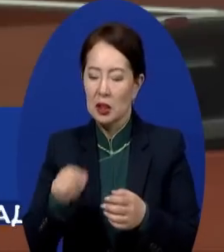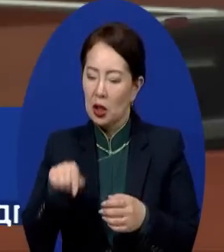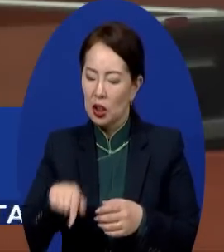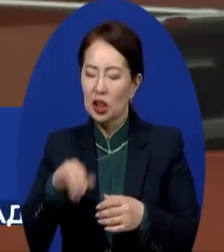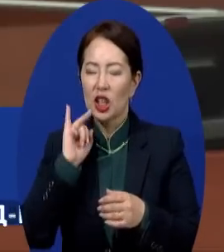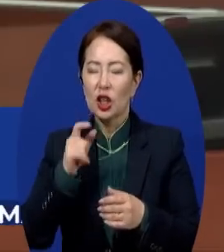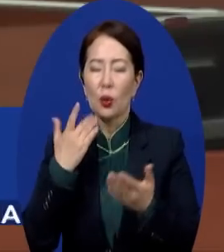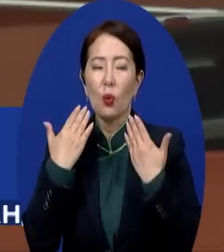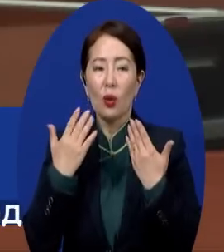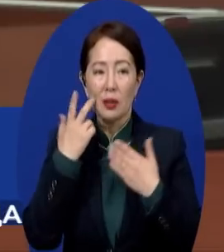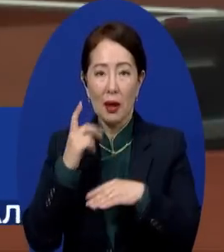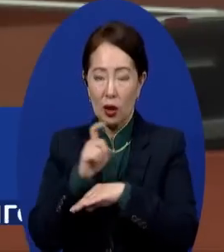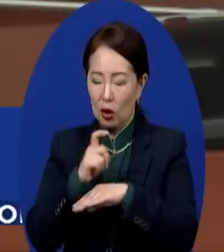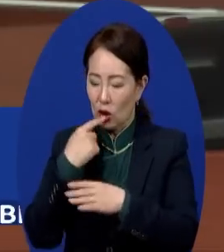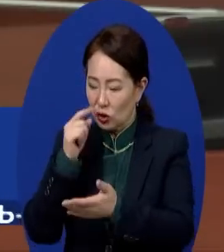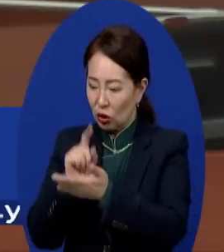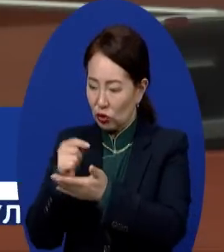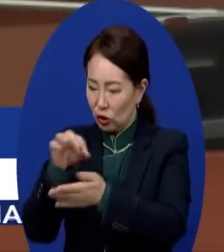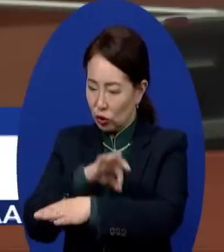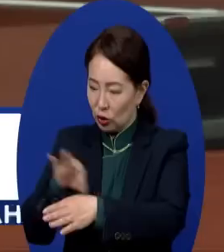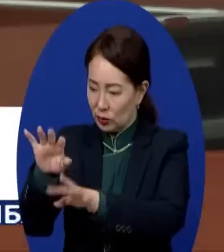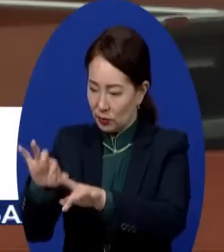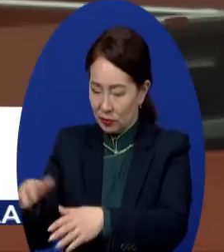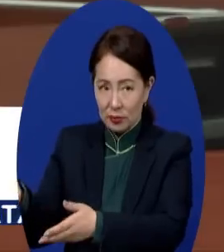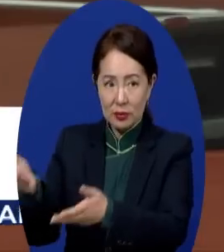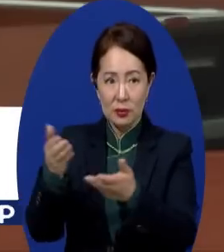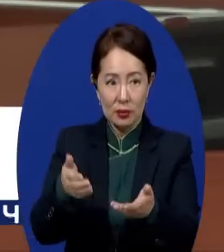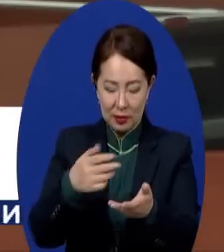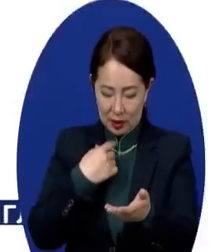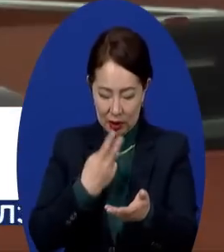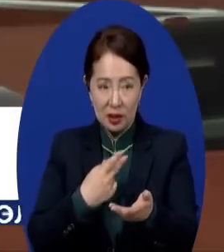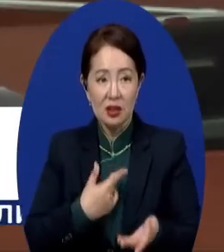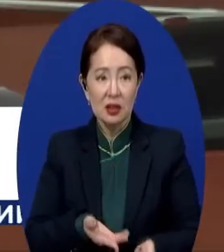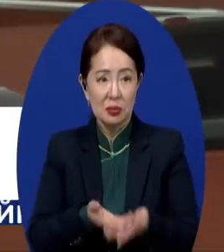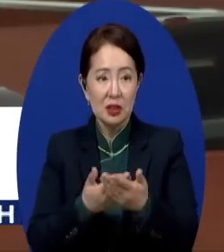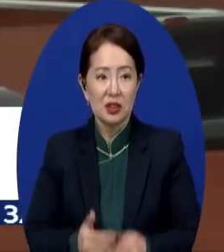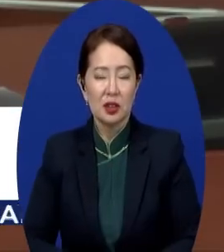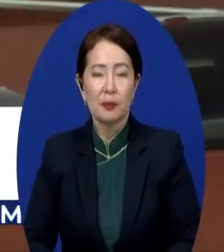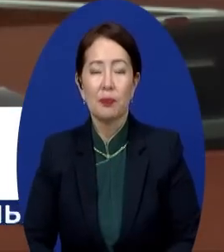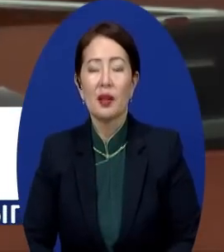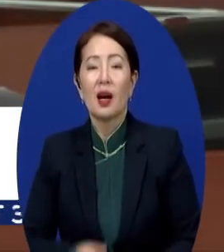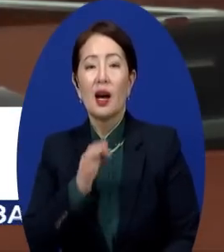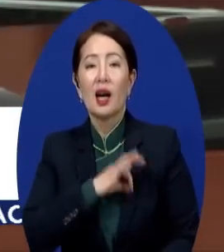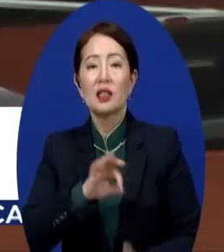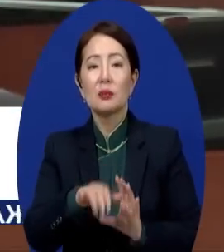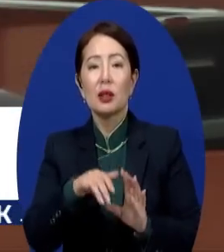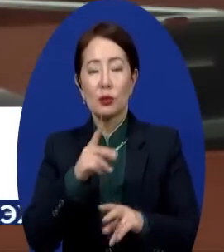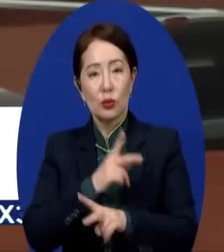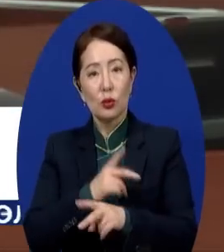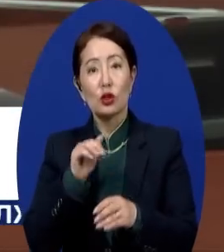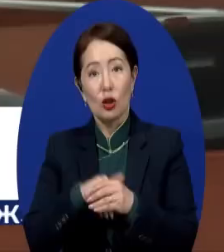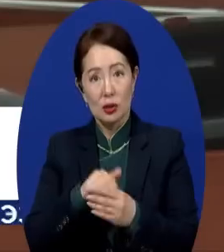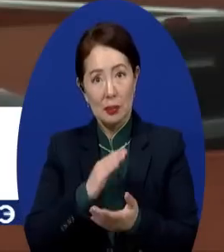хурлын байнгын хорооны тогтоолын төслийг бол дэмжиж байгаа. Ашигт малтамлын тухай хуульд бол заасан байдаг шүү